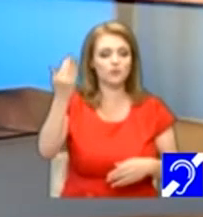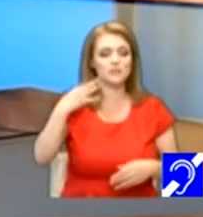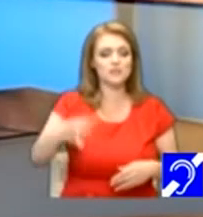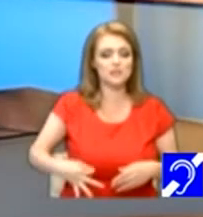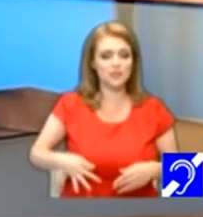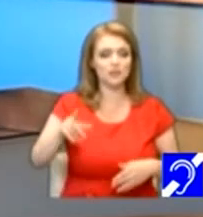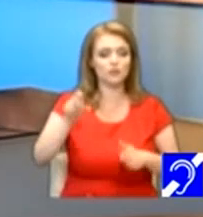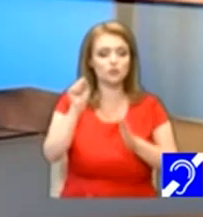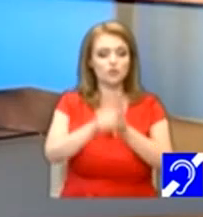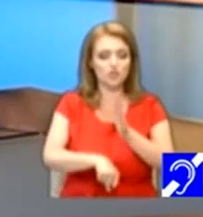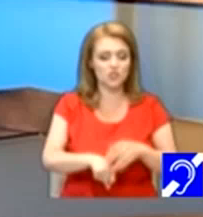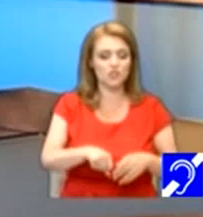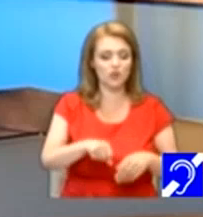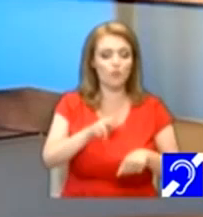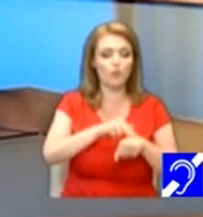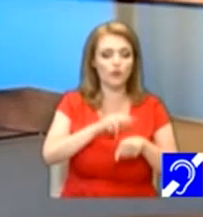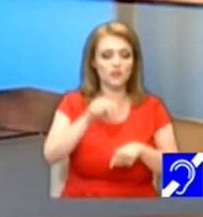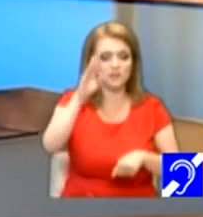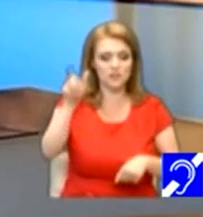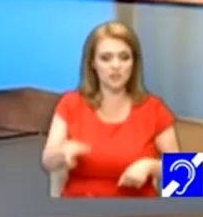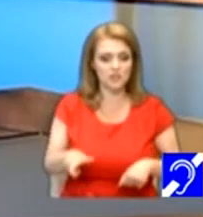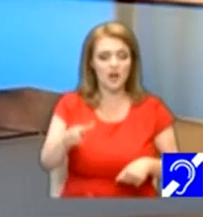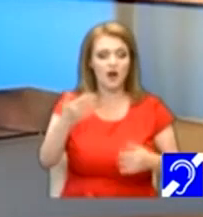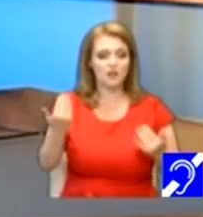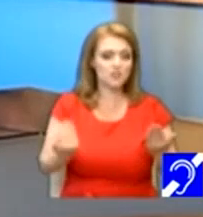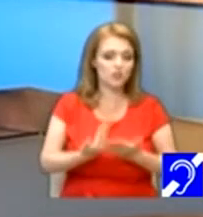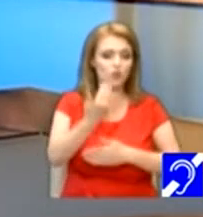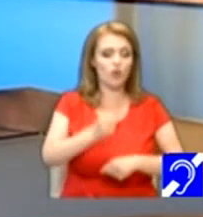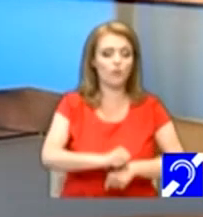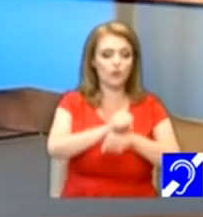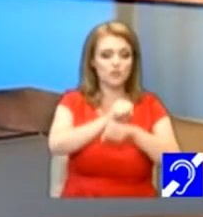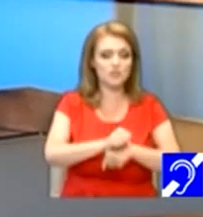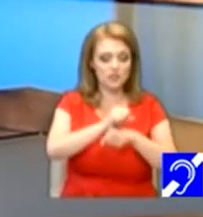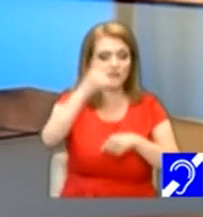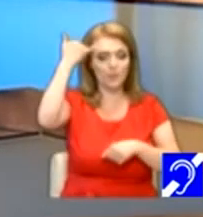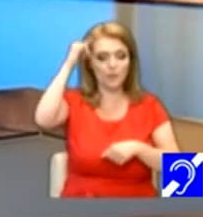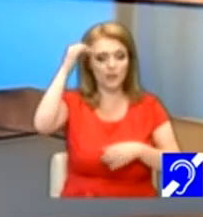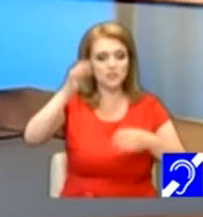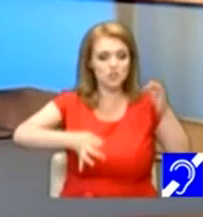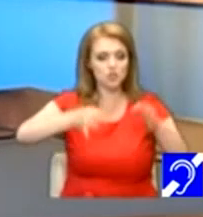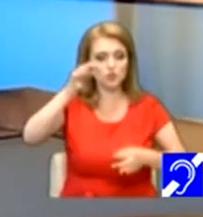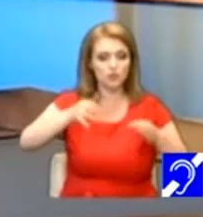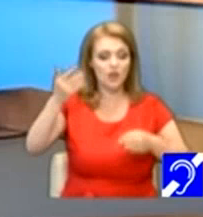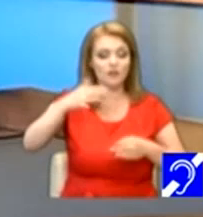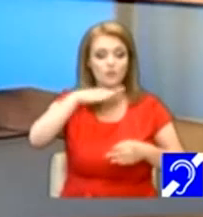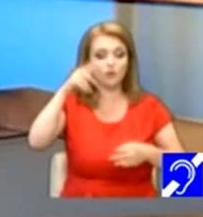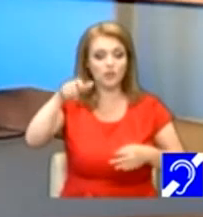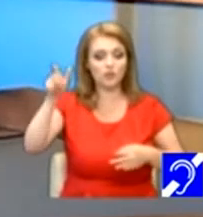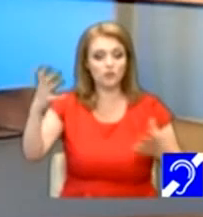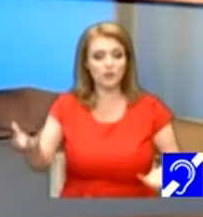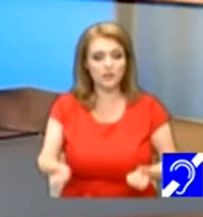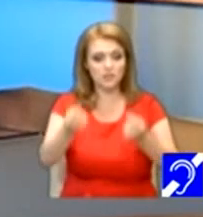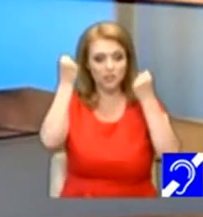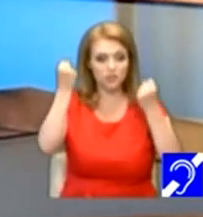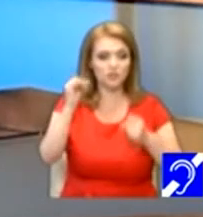în satul Elizaveta. Părinții au ieșit la un nou protest în fața judecătoriei Bălți, susținuți de localnici, inclusiv de deputatul